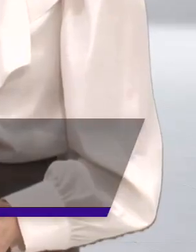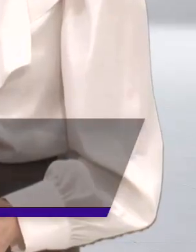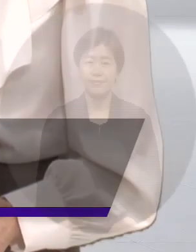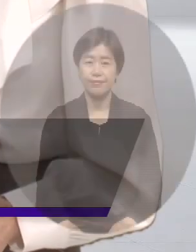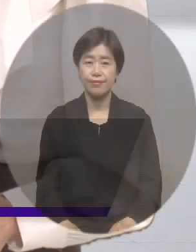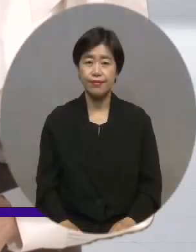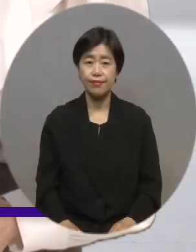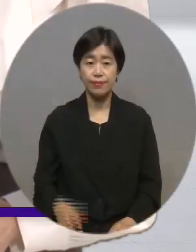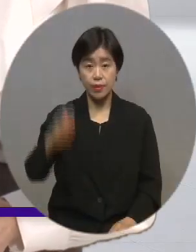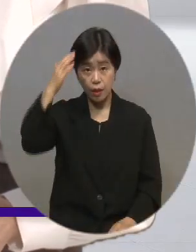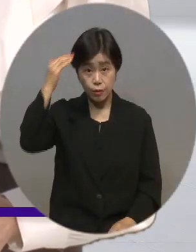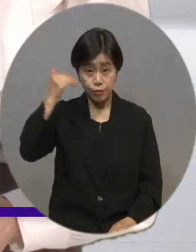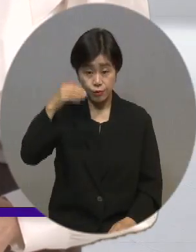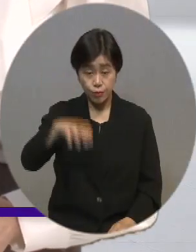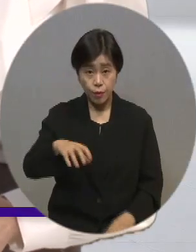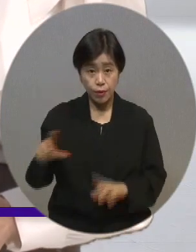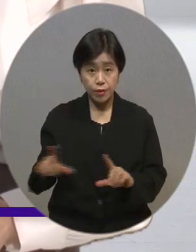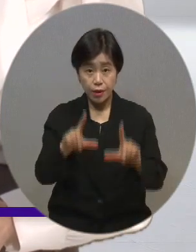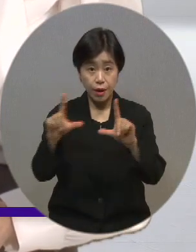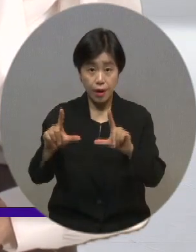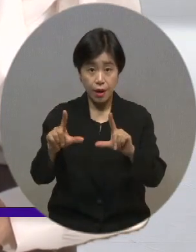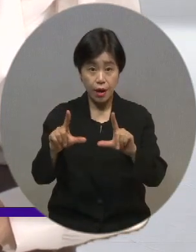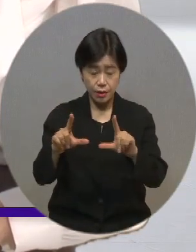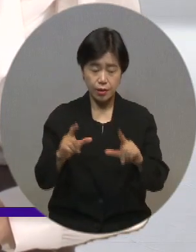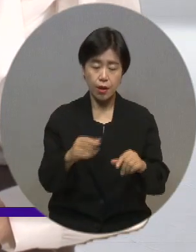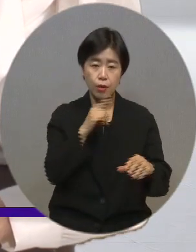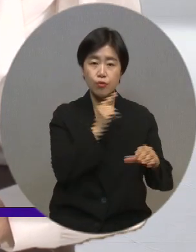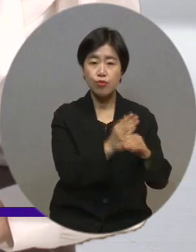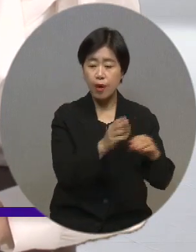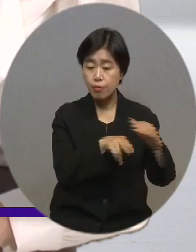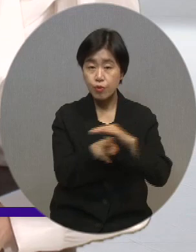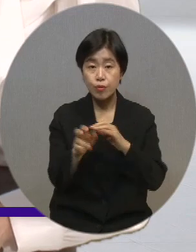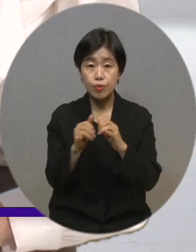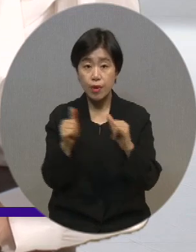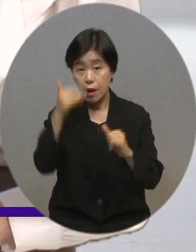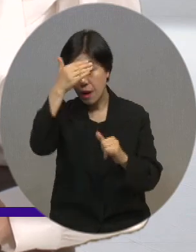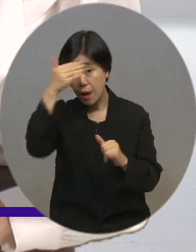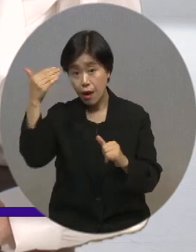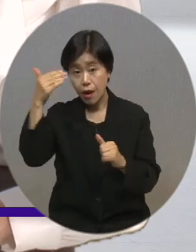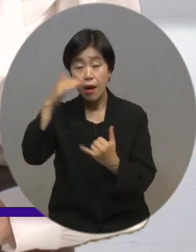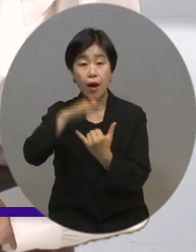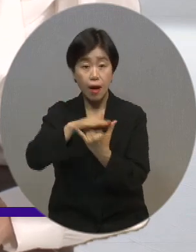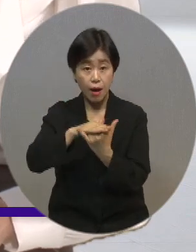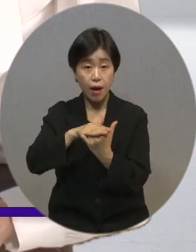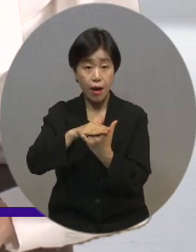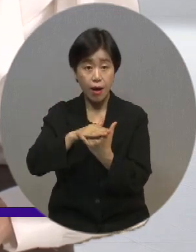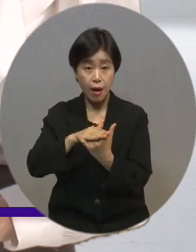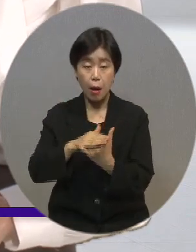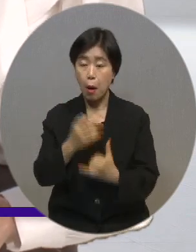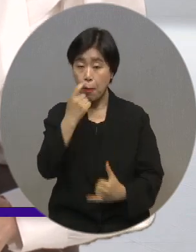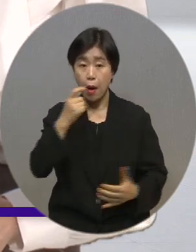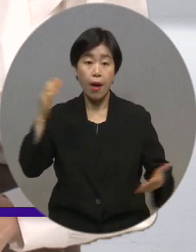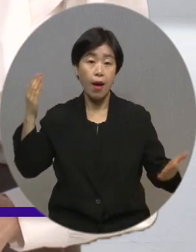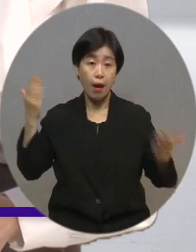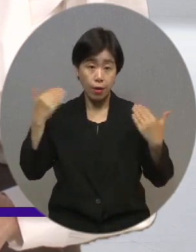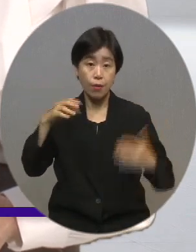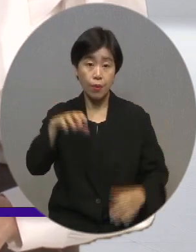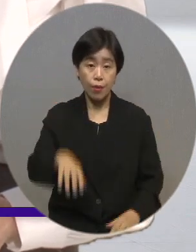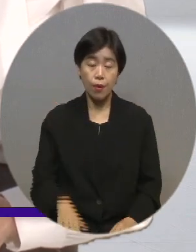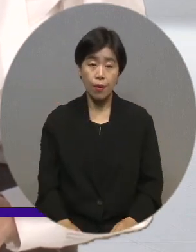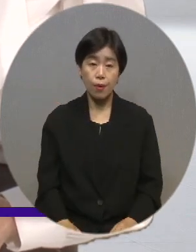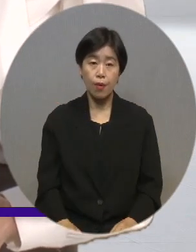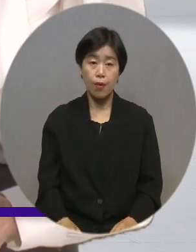국내에 입국한 탈북 청소년들의 첫 교육이 이루어지는 하나원 산하의 하나둘 학교. 이 학교에서 만난